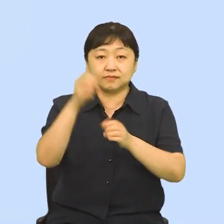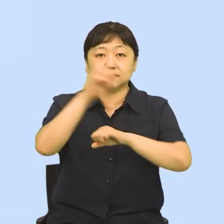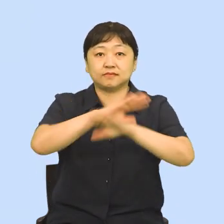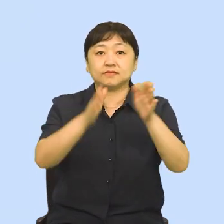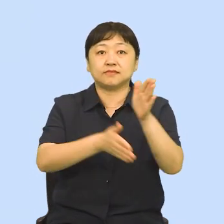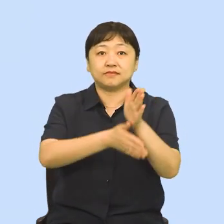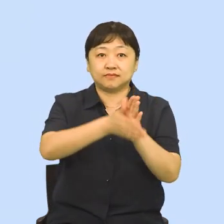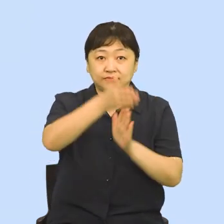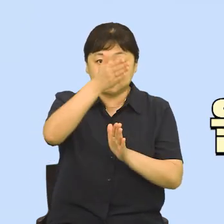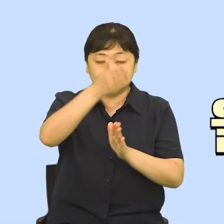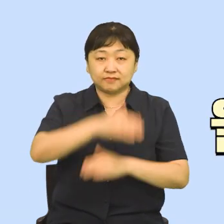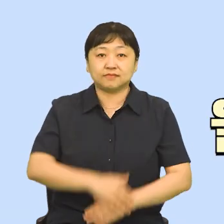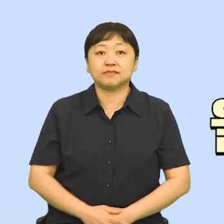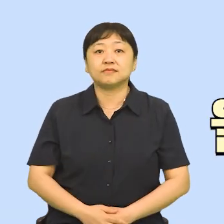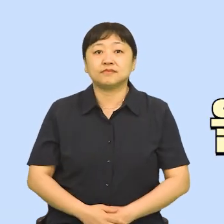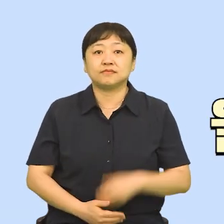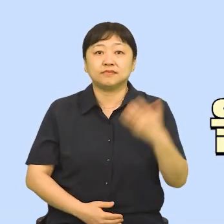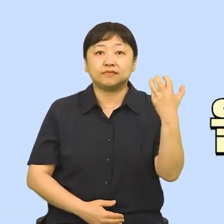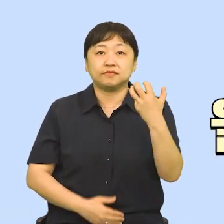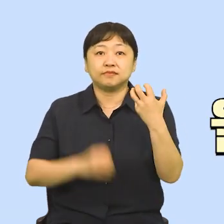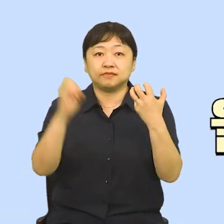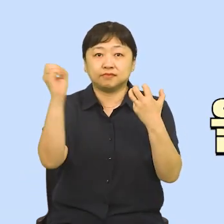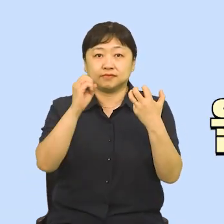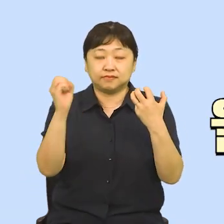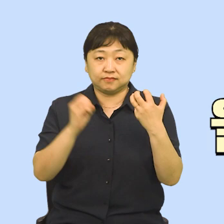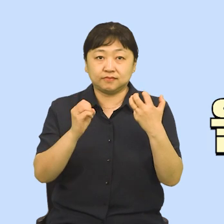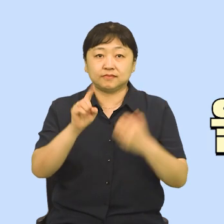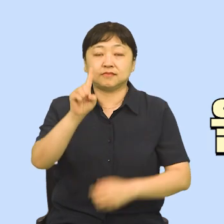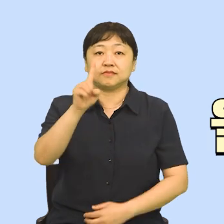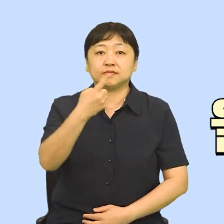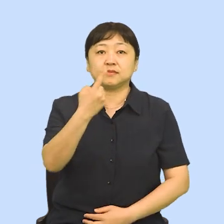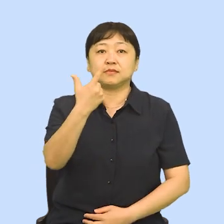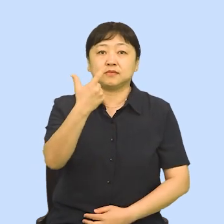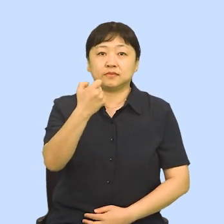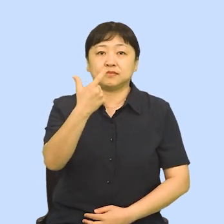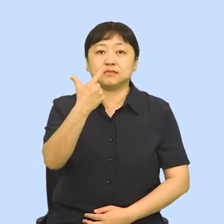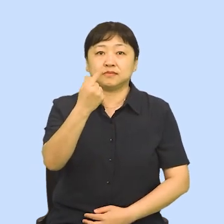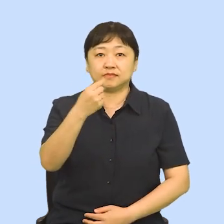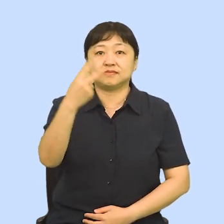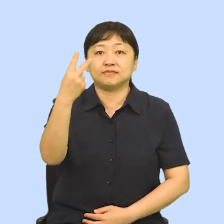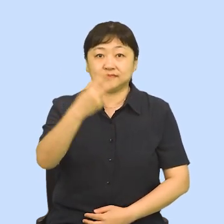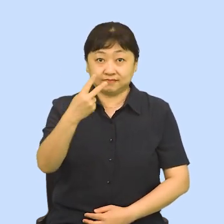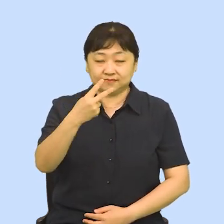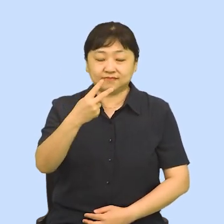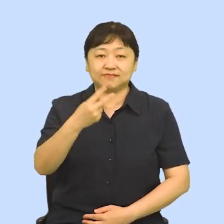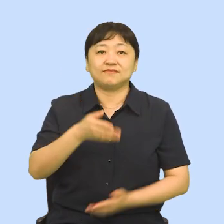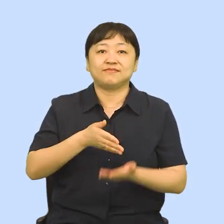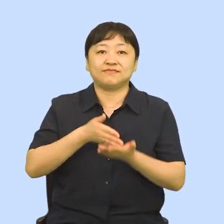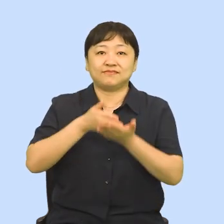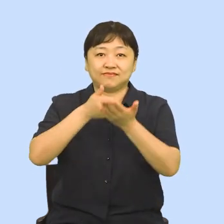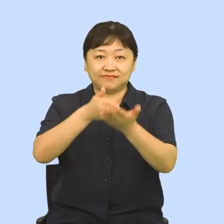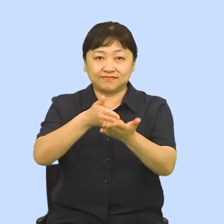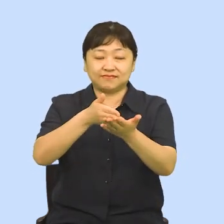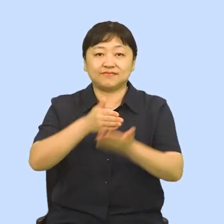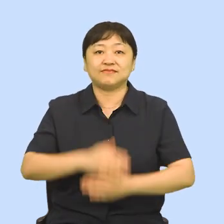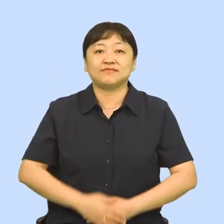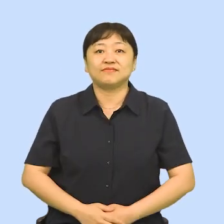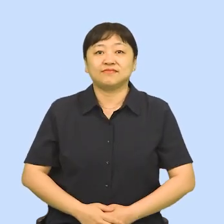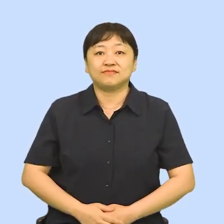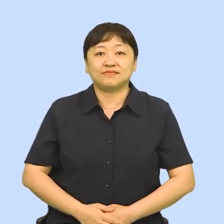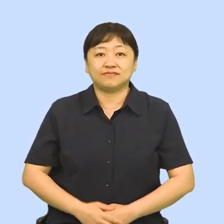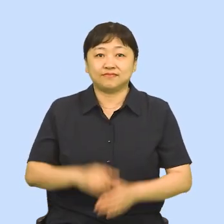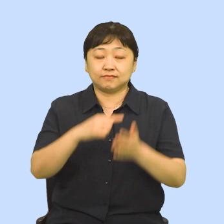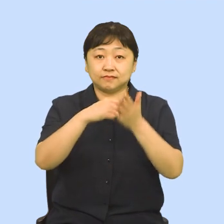중위소득 60%인 월 124만 6천 원 이내여야 하지만 광명 씨는 80%인 166만 2천